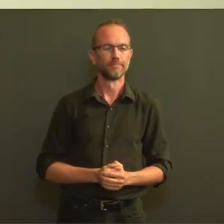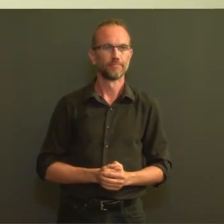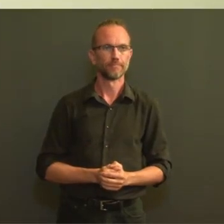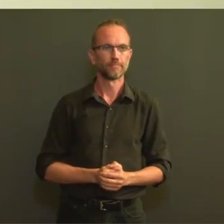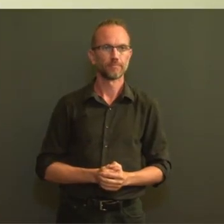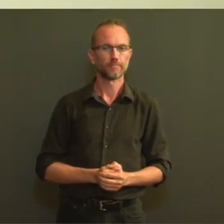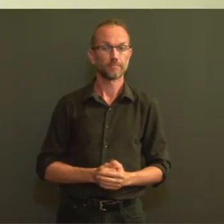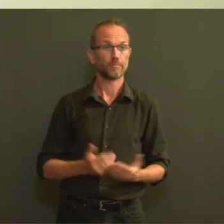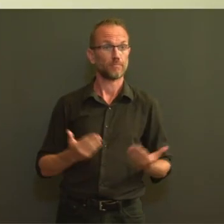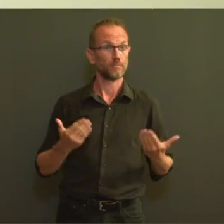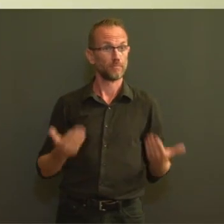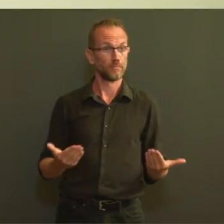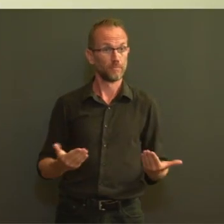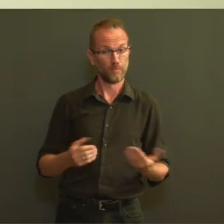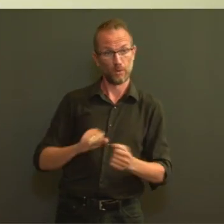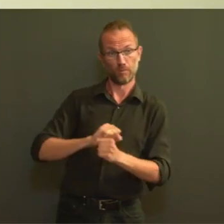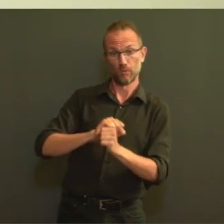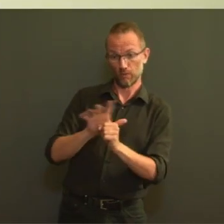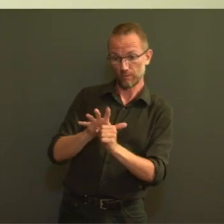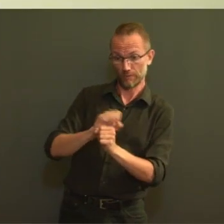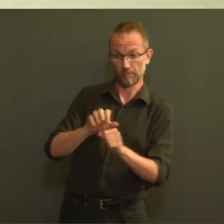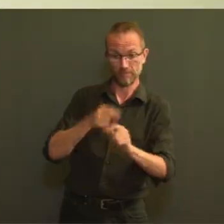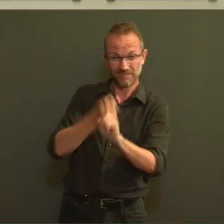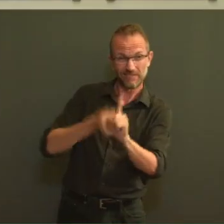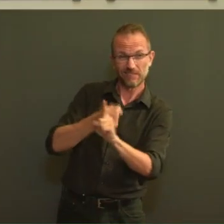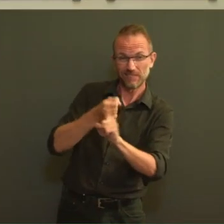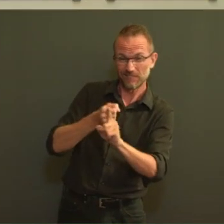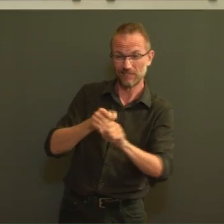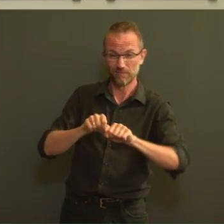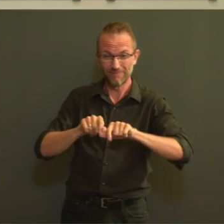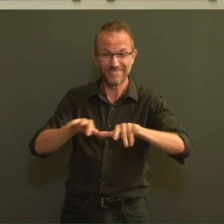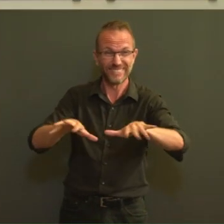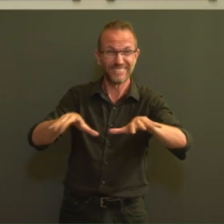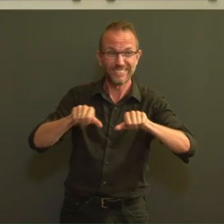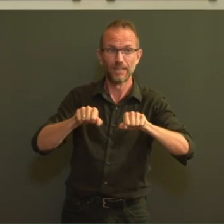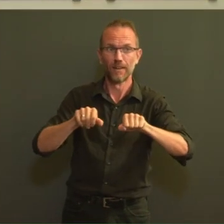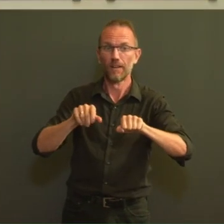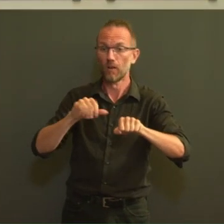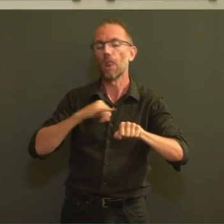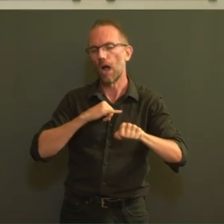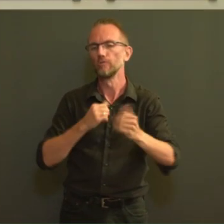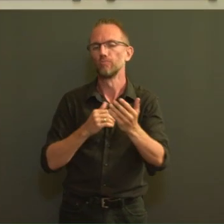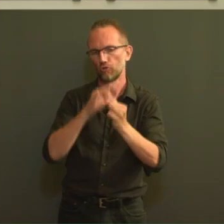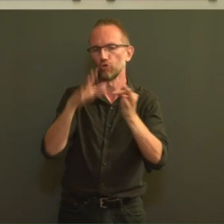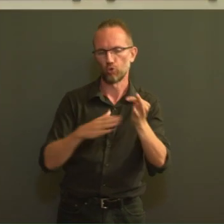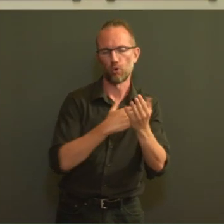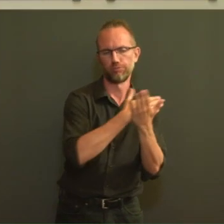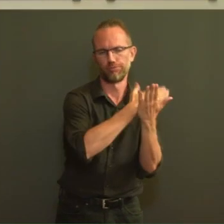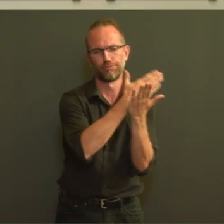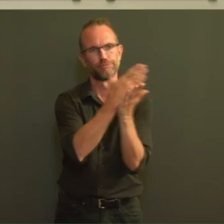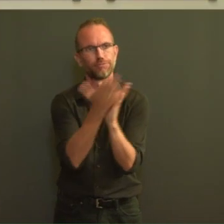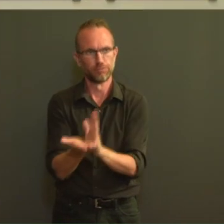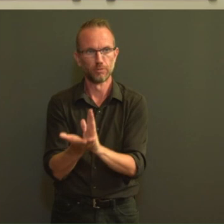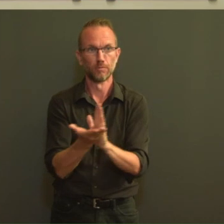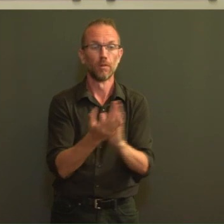Alors, la lutte contre l'épidémie nécessite une approche intégrée. Il n'y a pas de formule magique et c'est un mélange de mesures dont